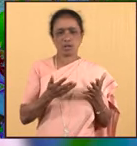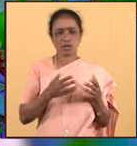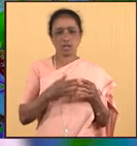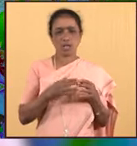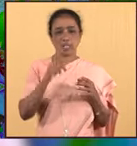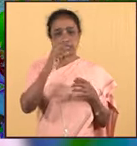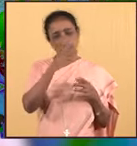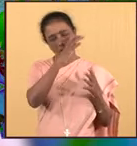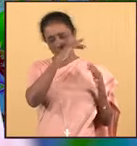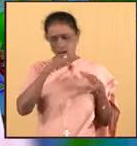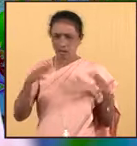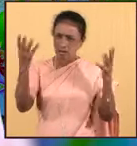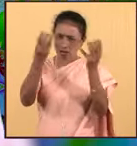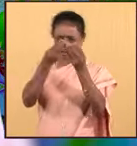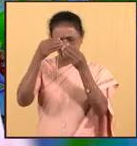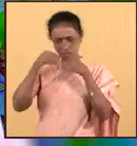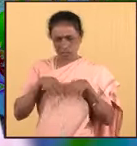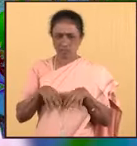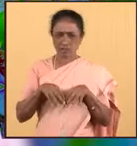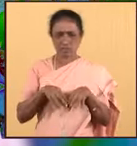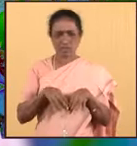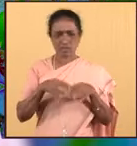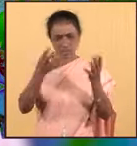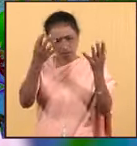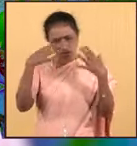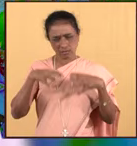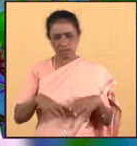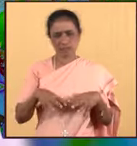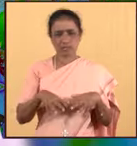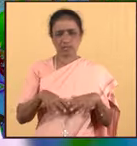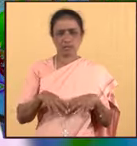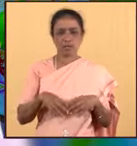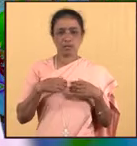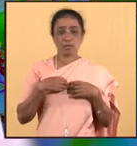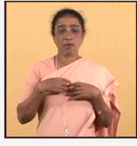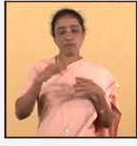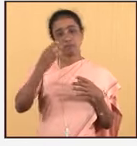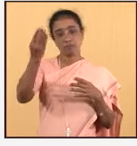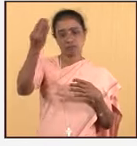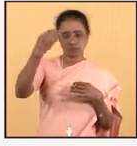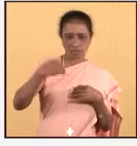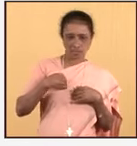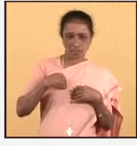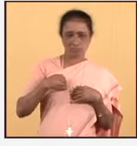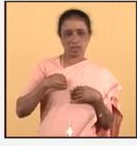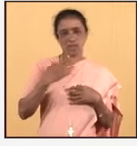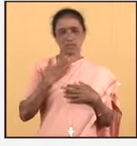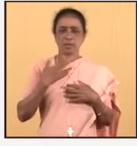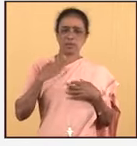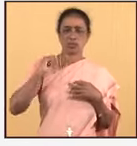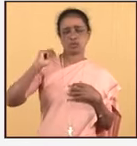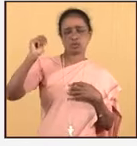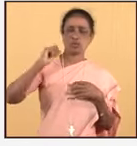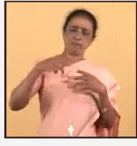அதுக்கப்புறம் அமெரிக்கர்கள் இருக்காங்க. இப்போ எல்லா நாட்டு மக்களும், அதாவது வெளிநாட்டு மக்கள்கள், அப்போ வெளிநாட்டவருக்கு